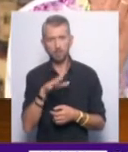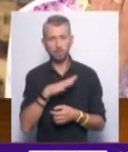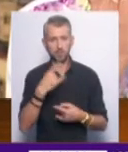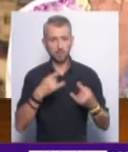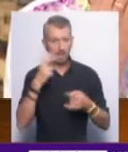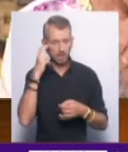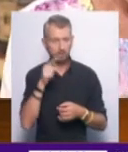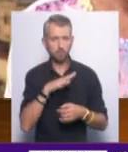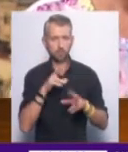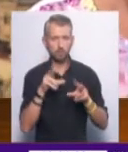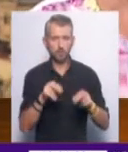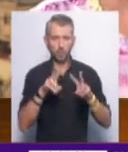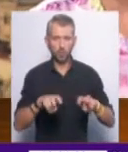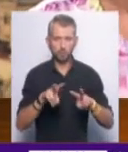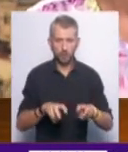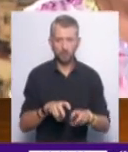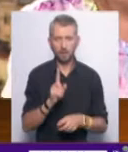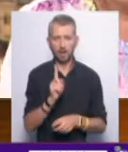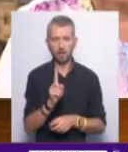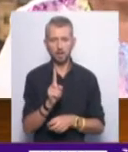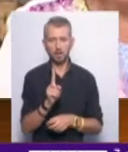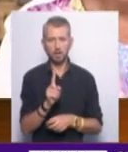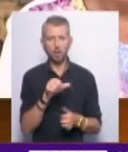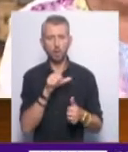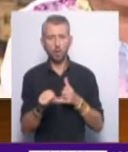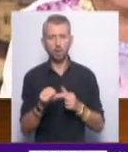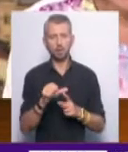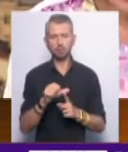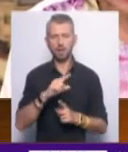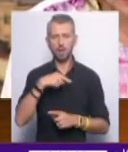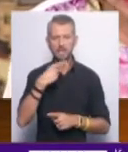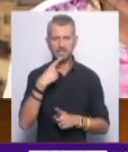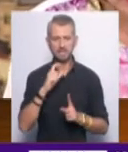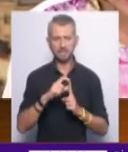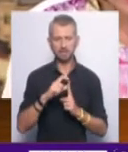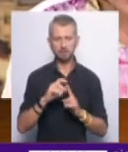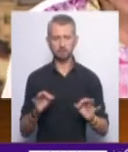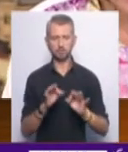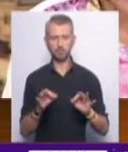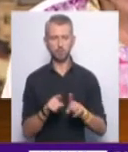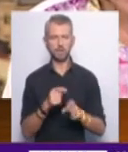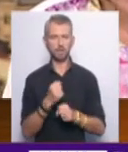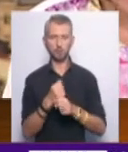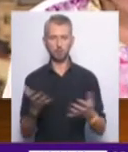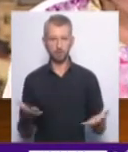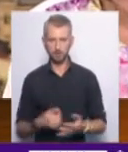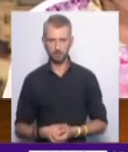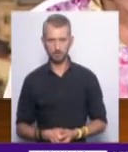Ви пообіцяли розібратися, але окрім слів, саме нічого так і не зробили.